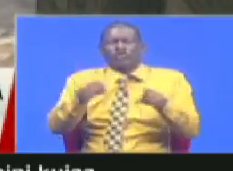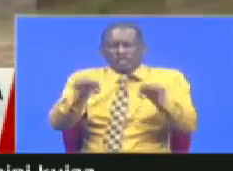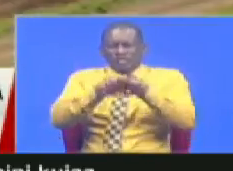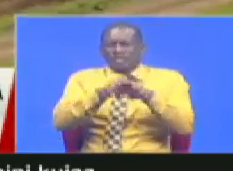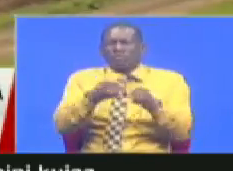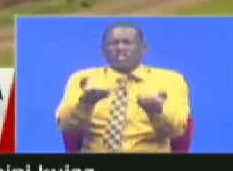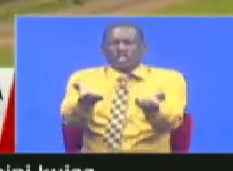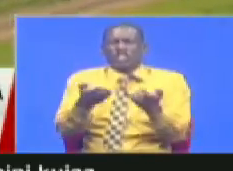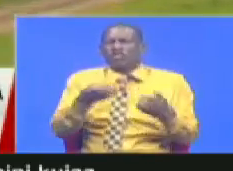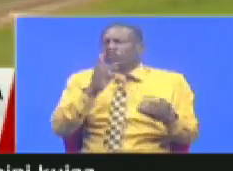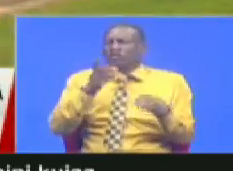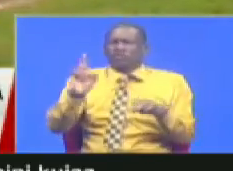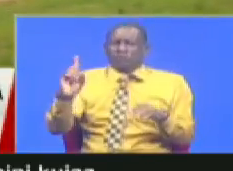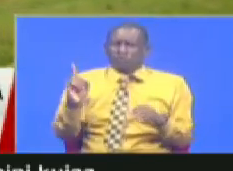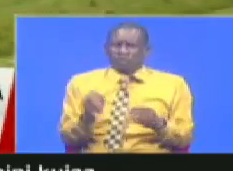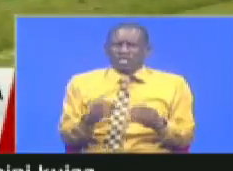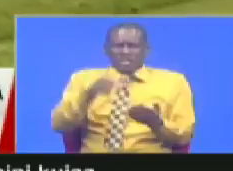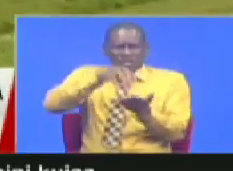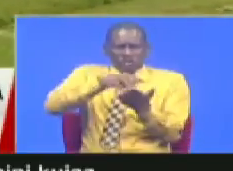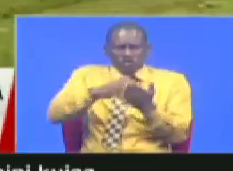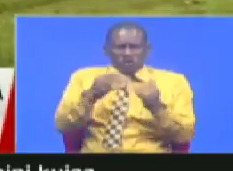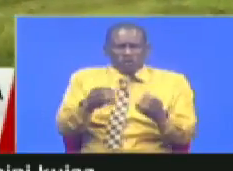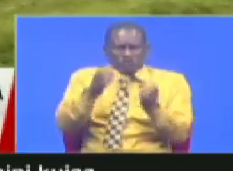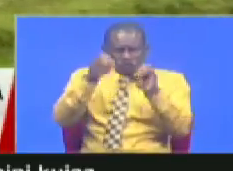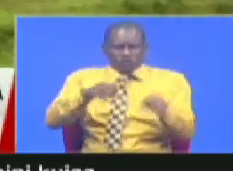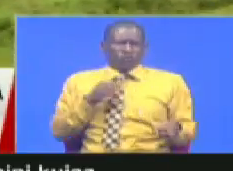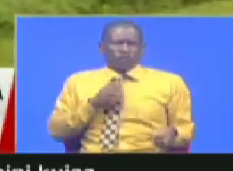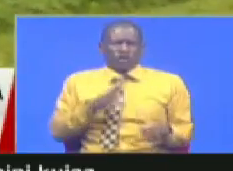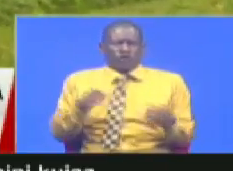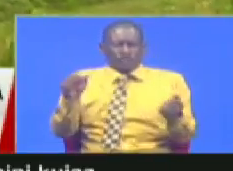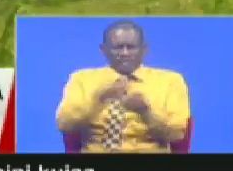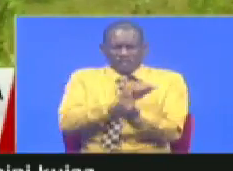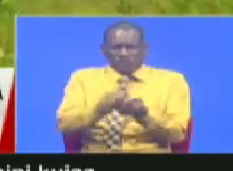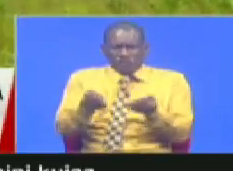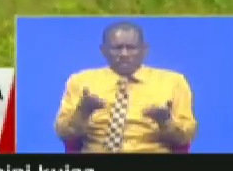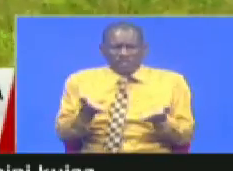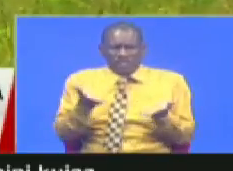Hali ilivyo sasa imetoa hofu mpya ya kuharibiwa kwa mali ikiwa